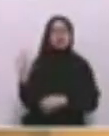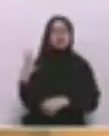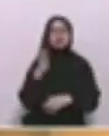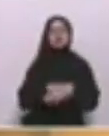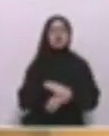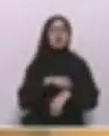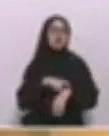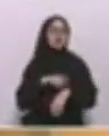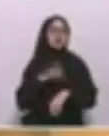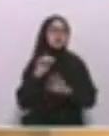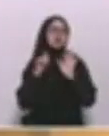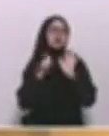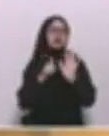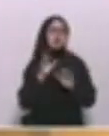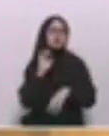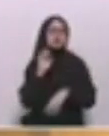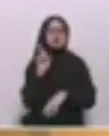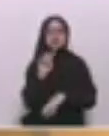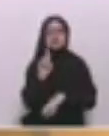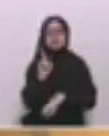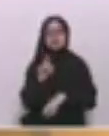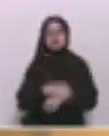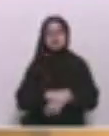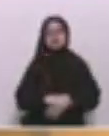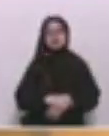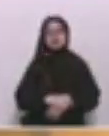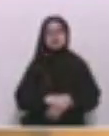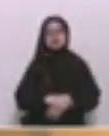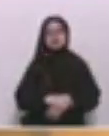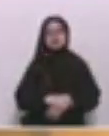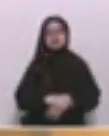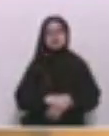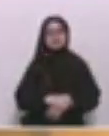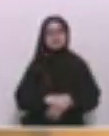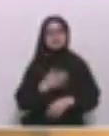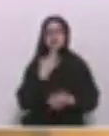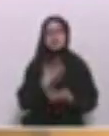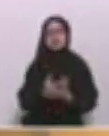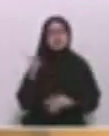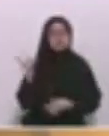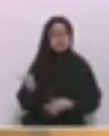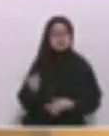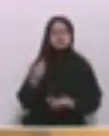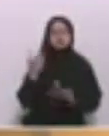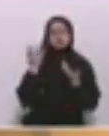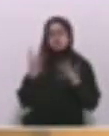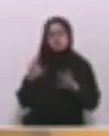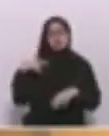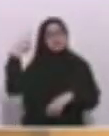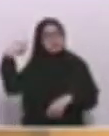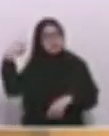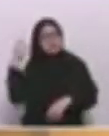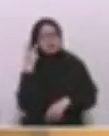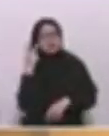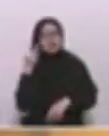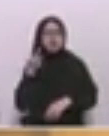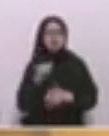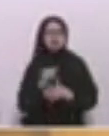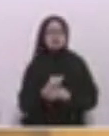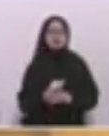waktunya 60 detik dimulai dari saat anda berbicara Baik terima kasih hal itu tentunya memang sudah sering kita lihat saya